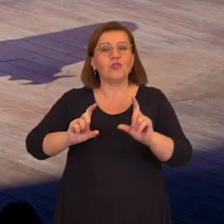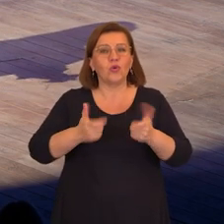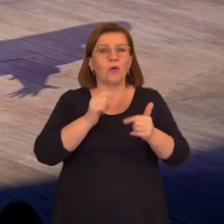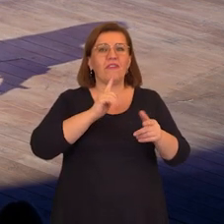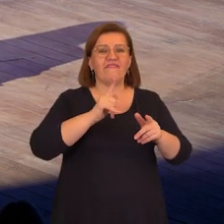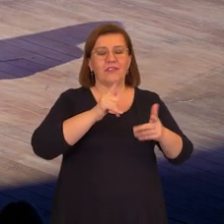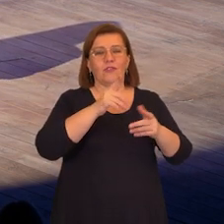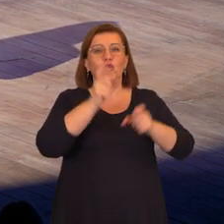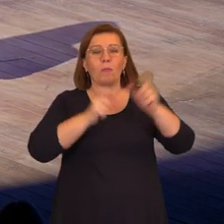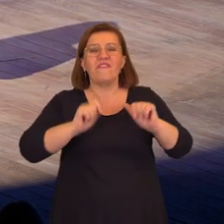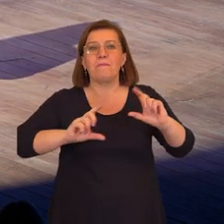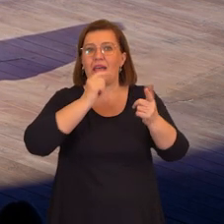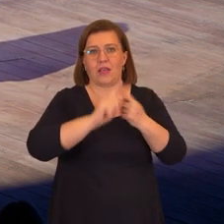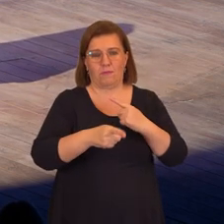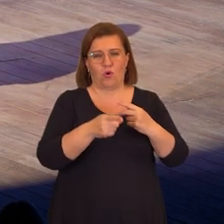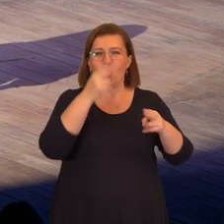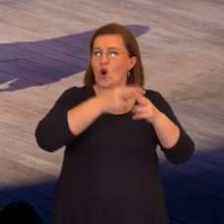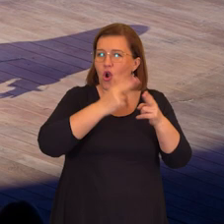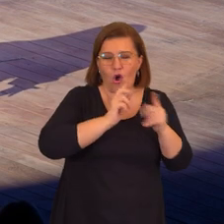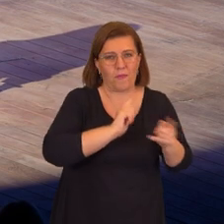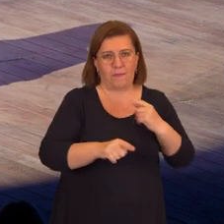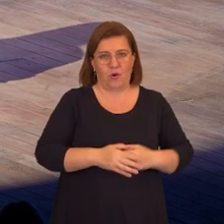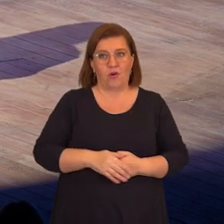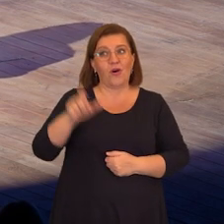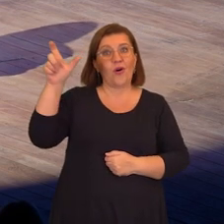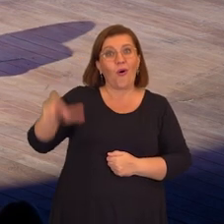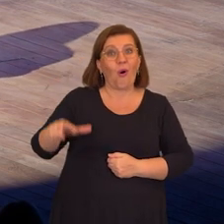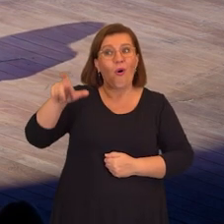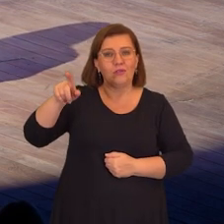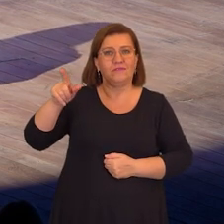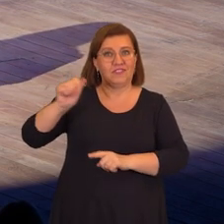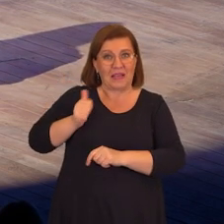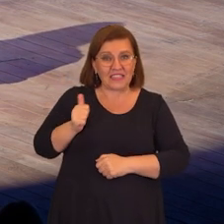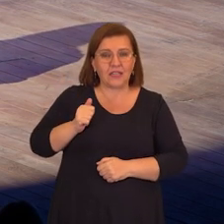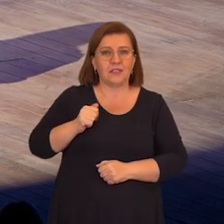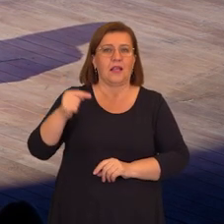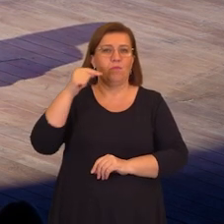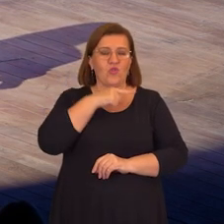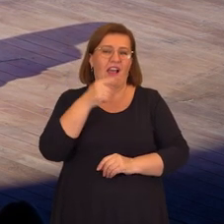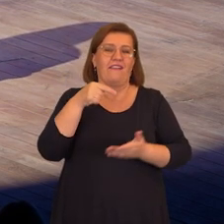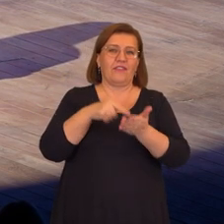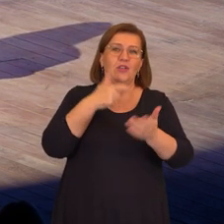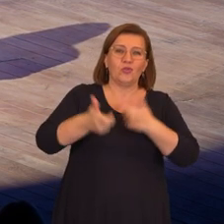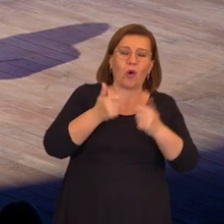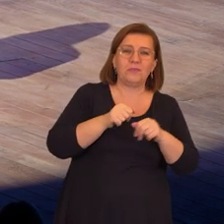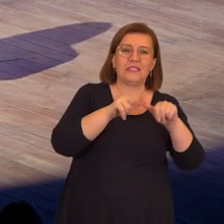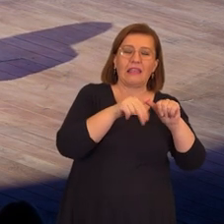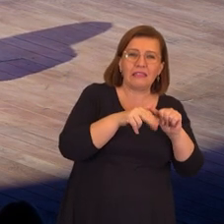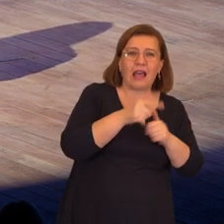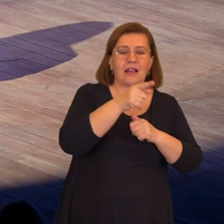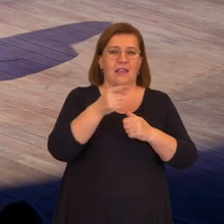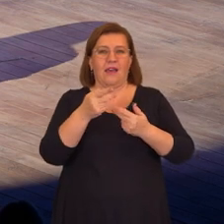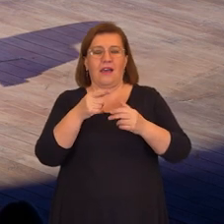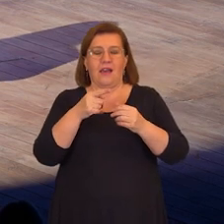po chorobach. Potrafią między innymi zabezpieczyć okolice odbytu oraz genitaliów w taki